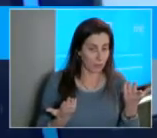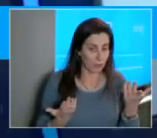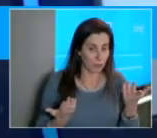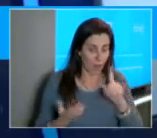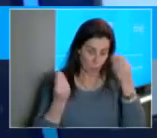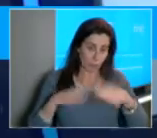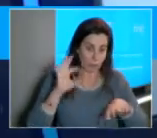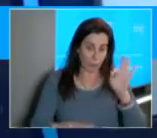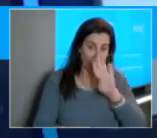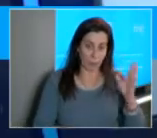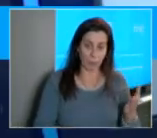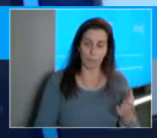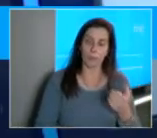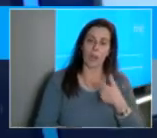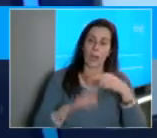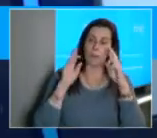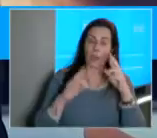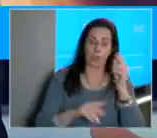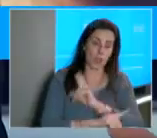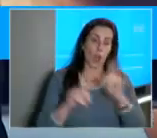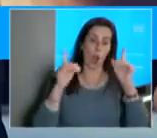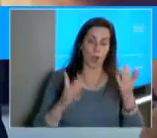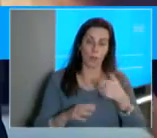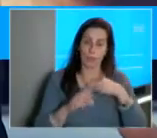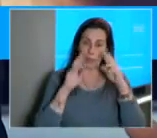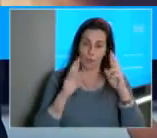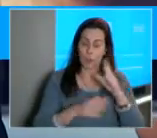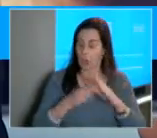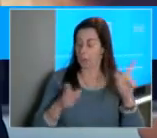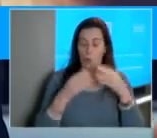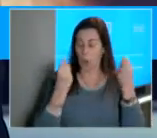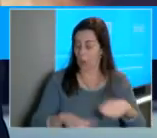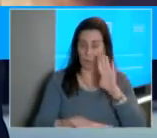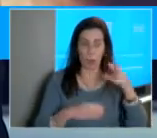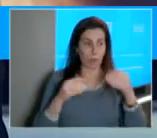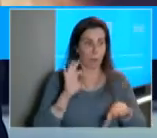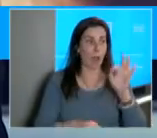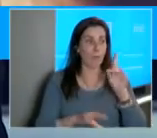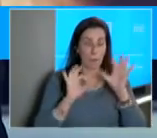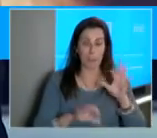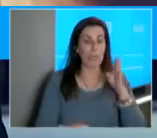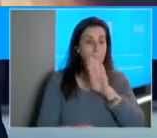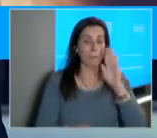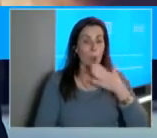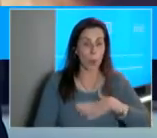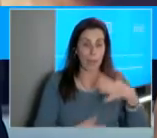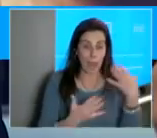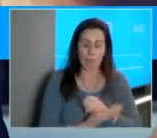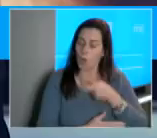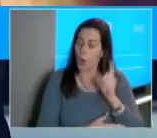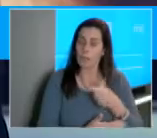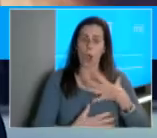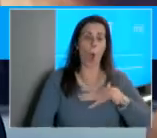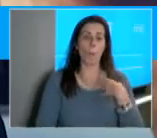הוא הולך להפסיד את הבחירות האלה. תראה, אני מקווה בשבילו שהוא לא יפסיד, אני מקווה בשביל הימין שלא יפסיד את הבחירות האלה, אבל באמת, אם ראש הממשלה רוצה לעשות את זה, הוא